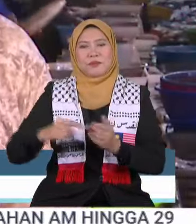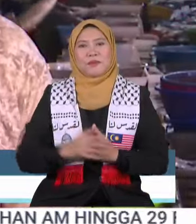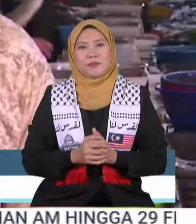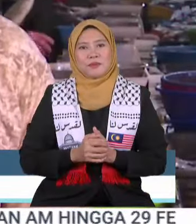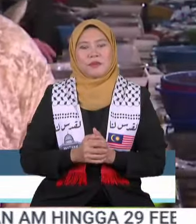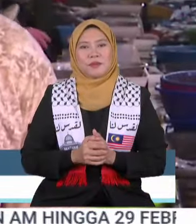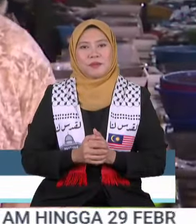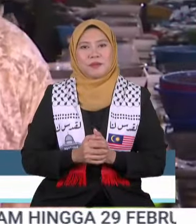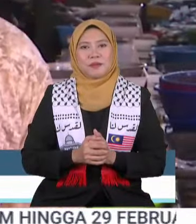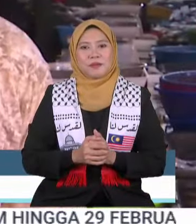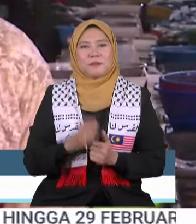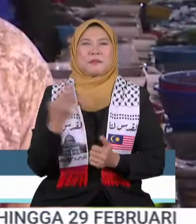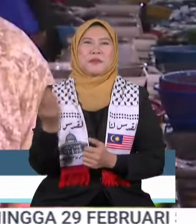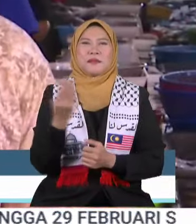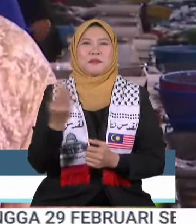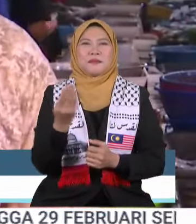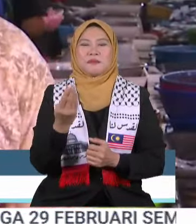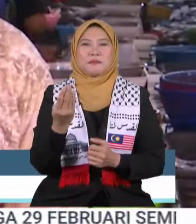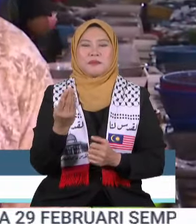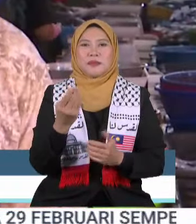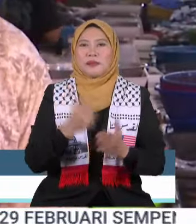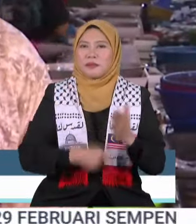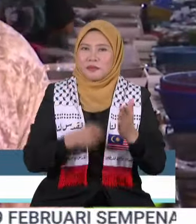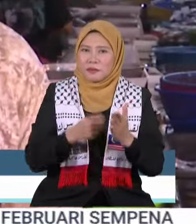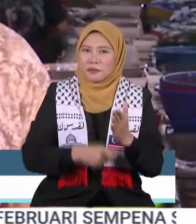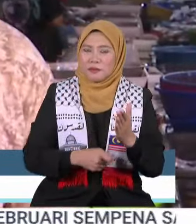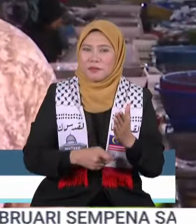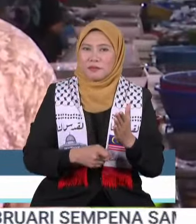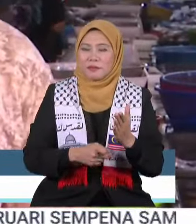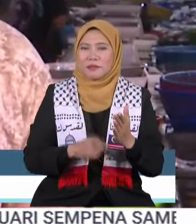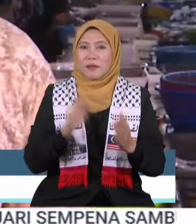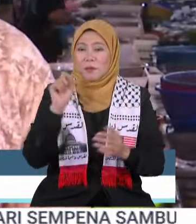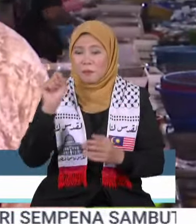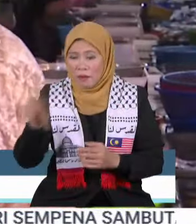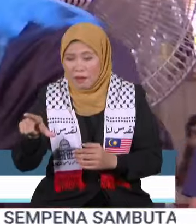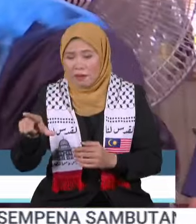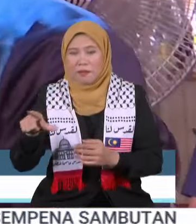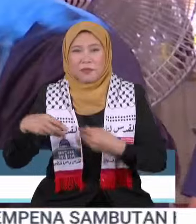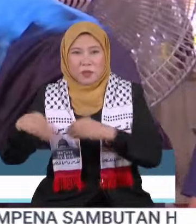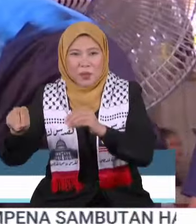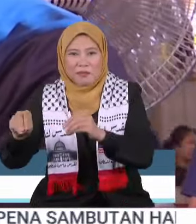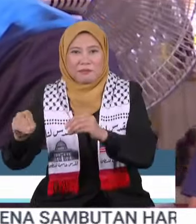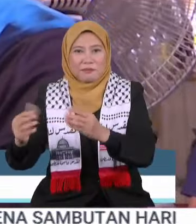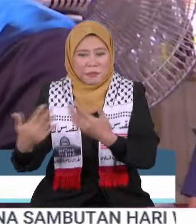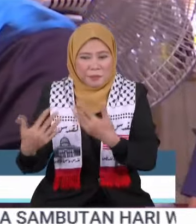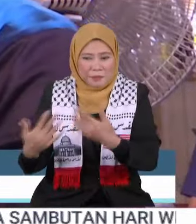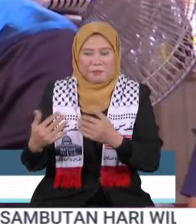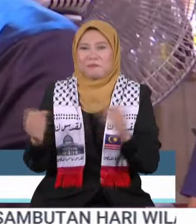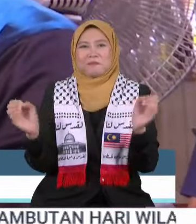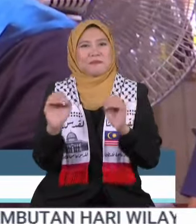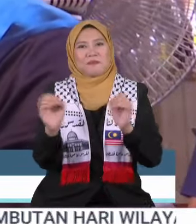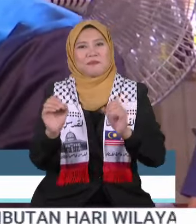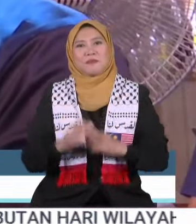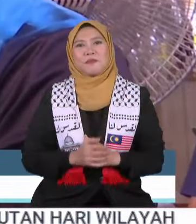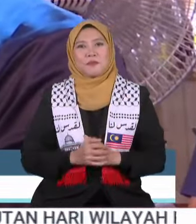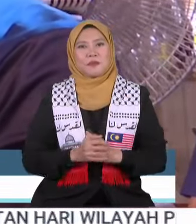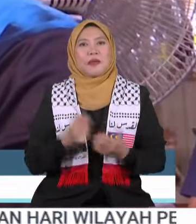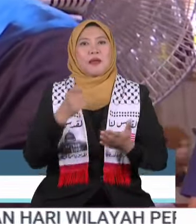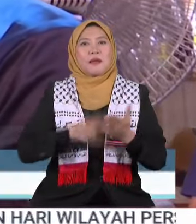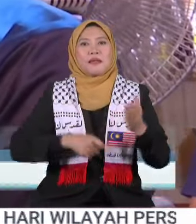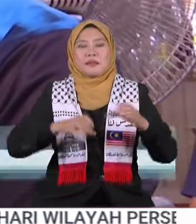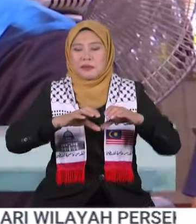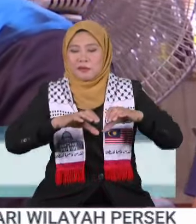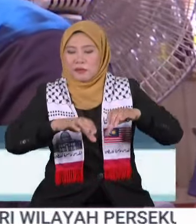Harga biasalah sebab customer kadang mahal sangat kita boleh jual. Sebelum perayaan Cina memang harga terung melonjak